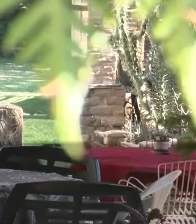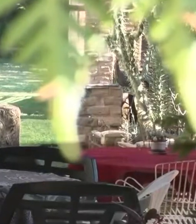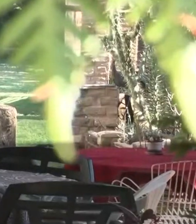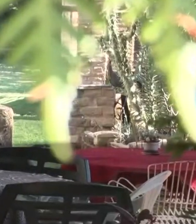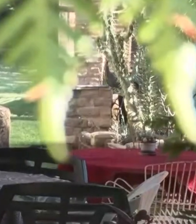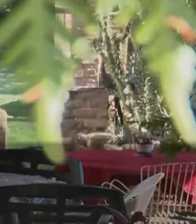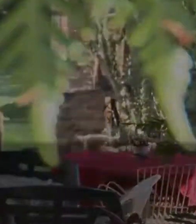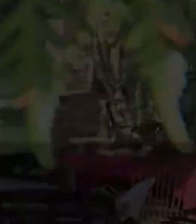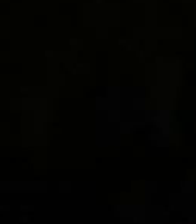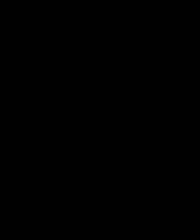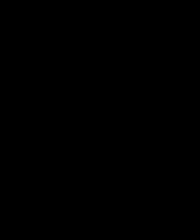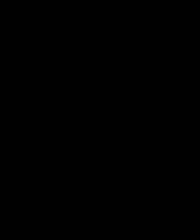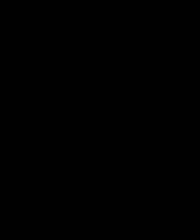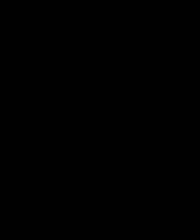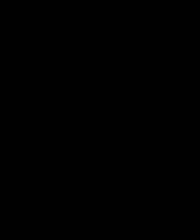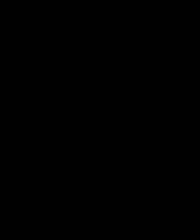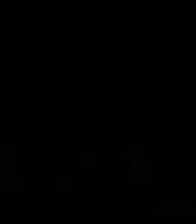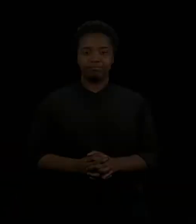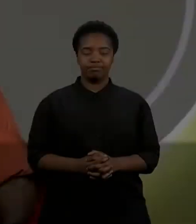maak.